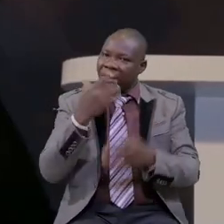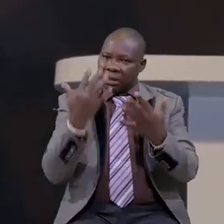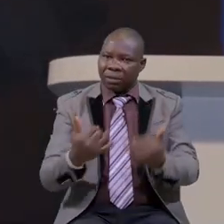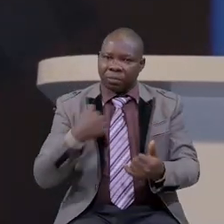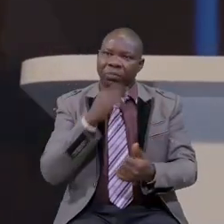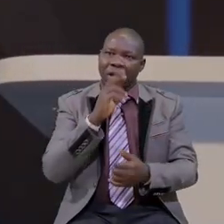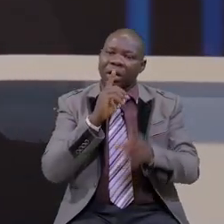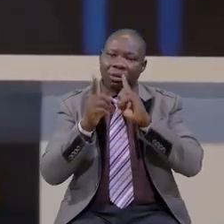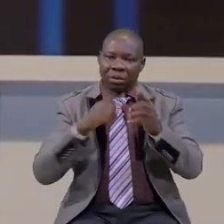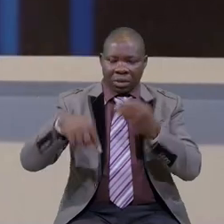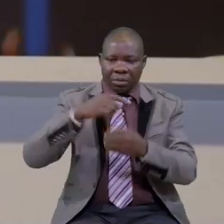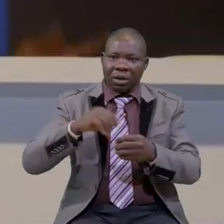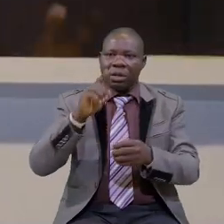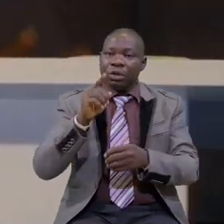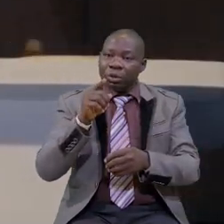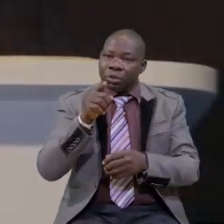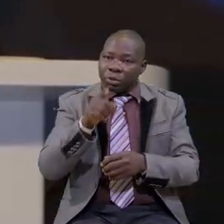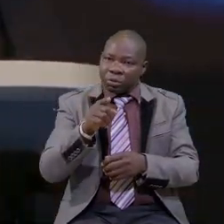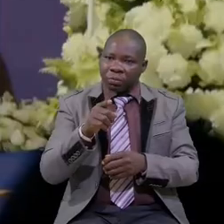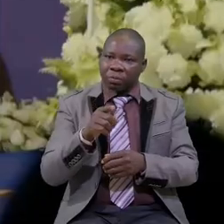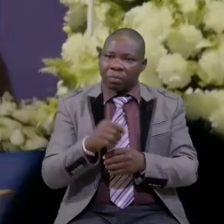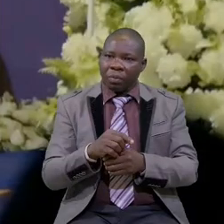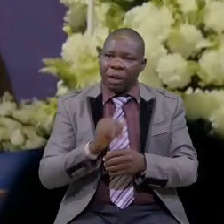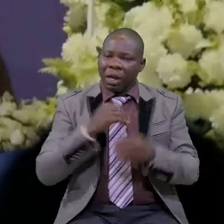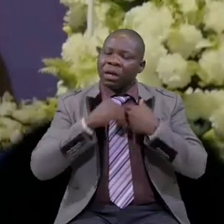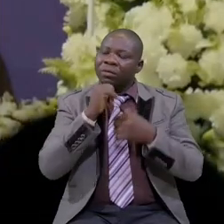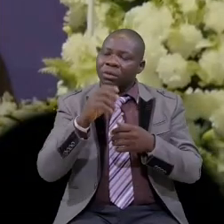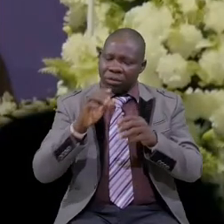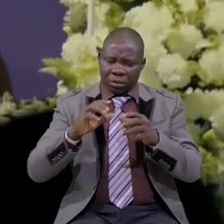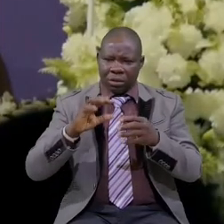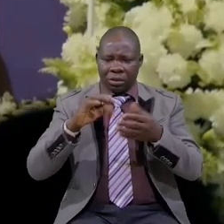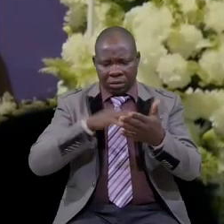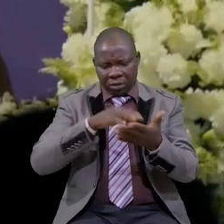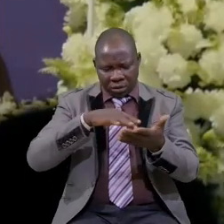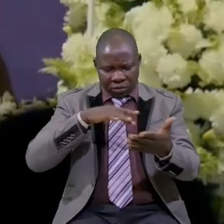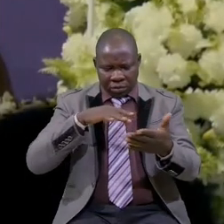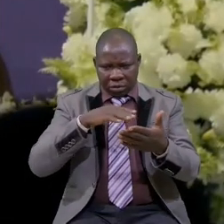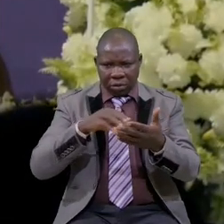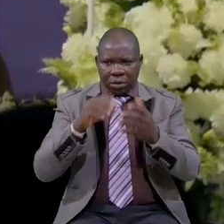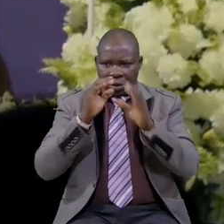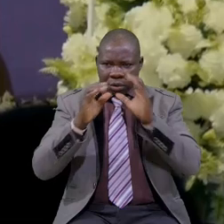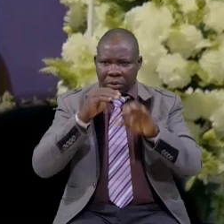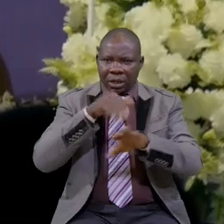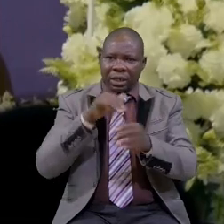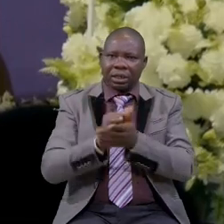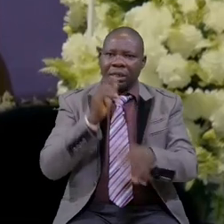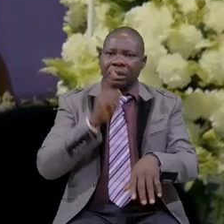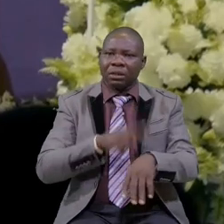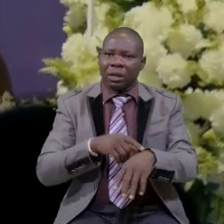On parle il y a longtemps, hein. Je n'avais pas encore étudié la communication à l'époque et la seule chose que je pouvais